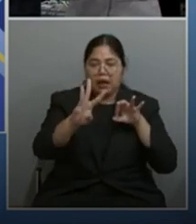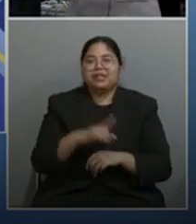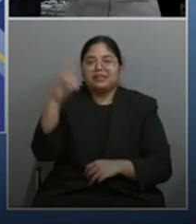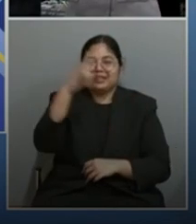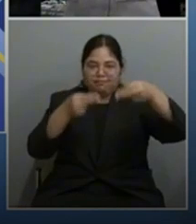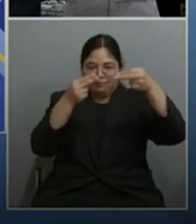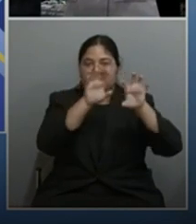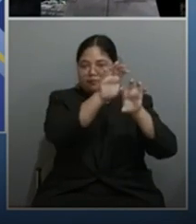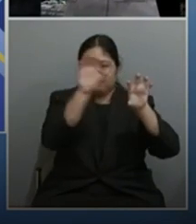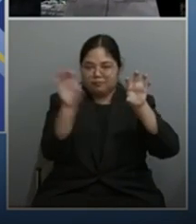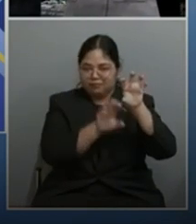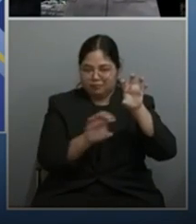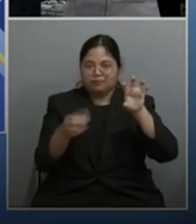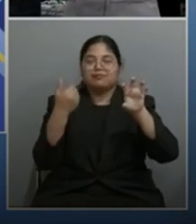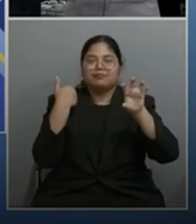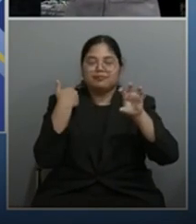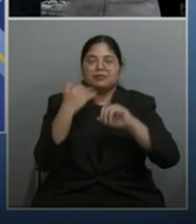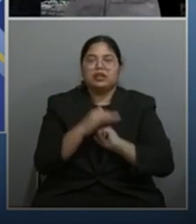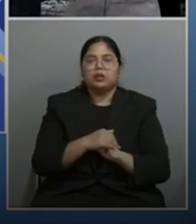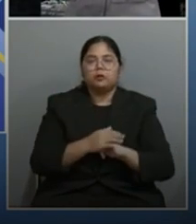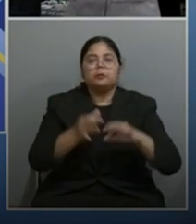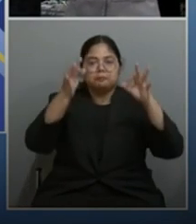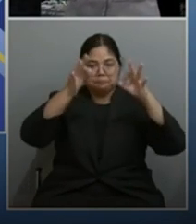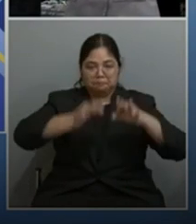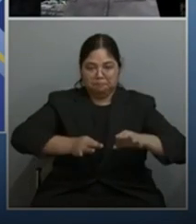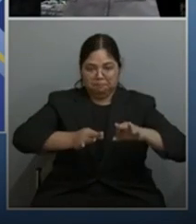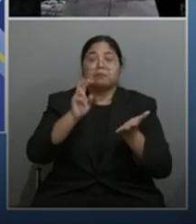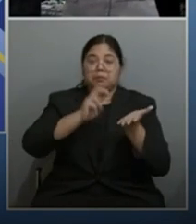บกิโลเม Bubbleี่ประชพได้มีมะติ Guer